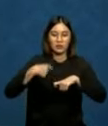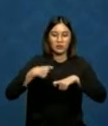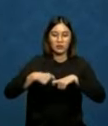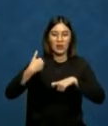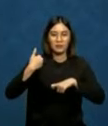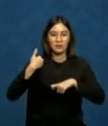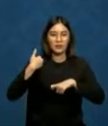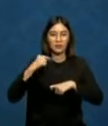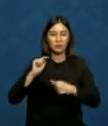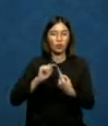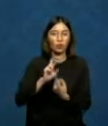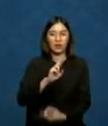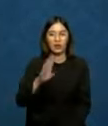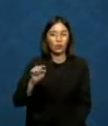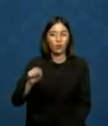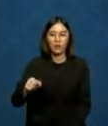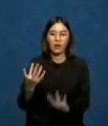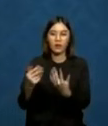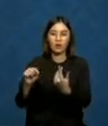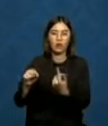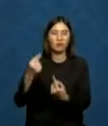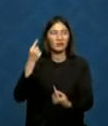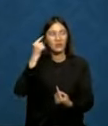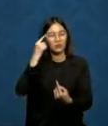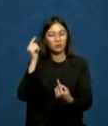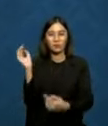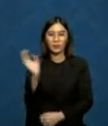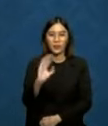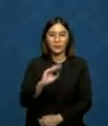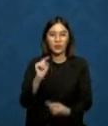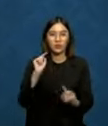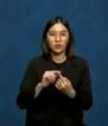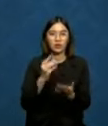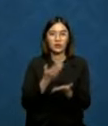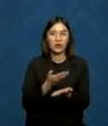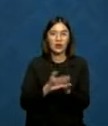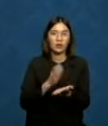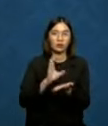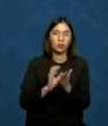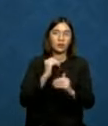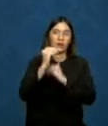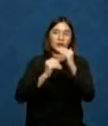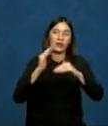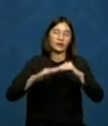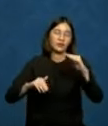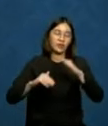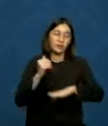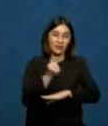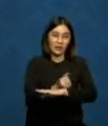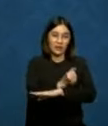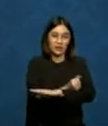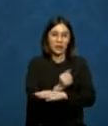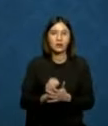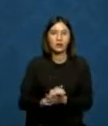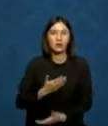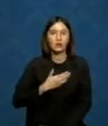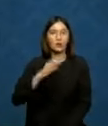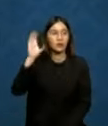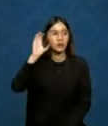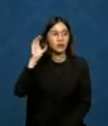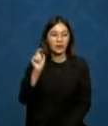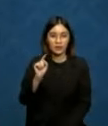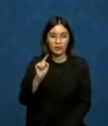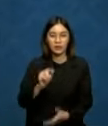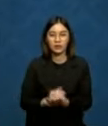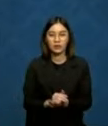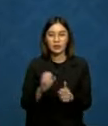ก็ไปกองล้นในระบบซึ่งไม่ควรจะเกิดขึ้นในกองทุนพัฒนาทักษะฝีมือแรงงานและผมเชื่อมั่นนะครับ